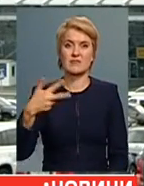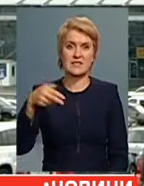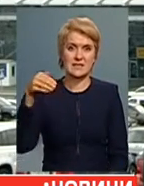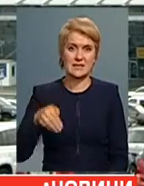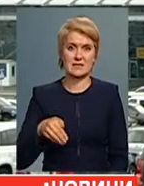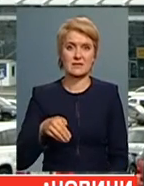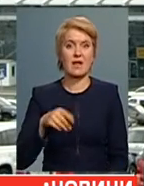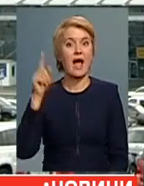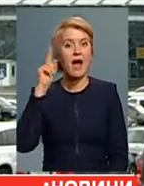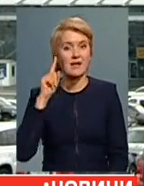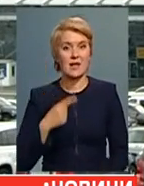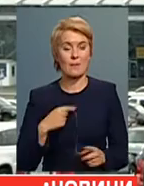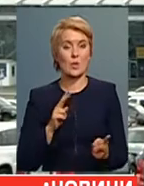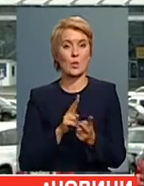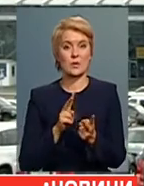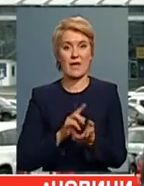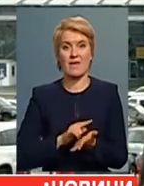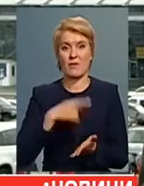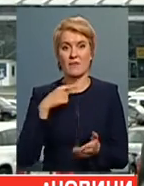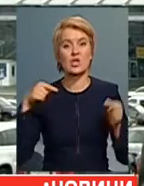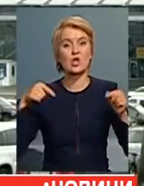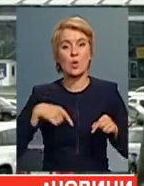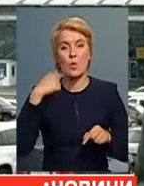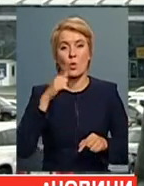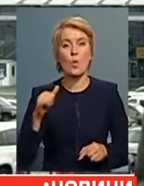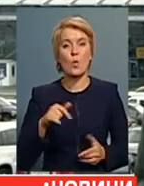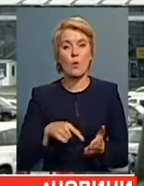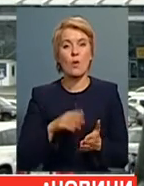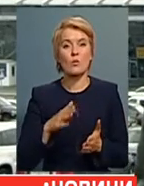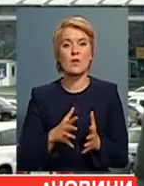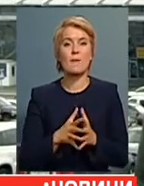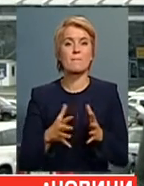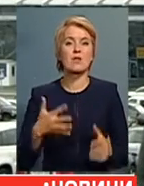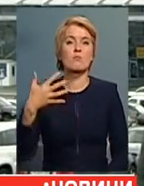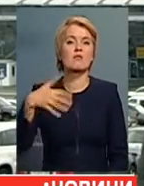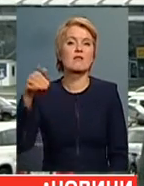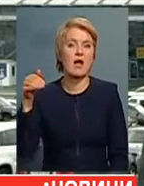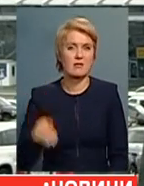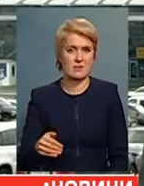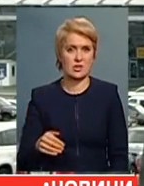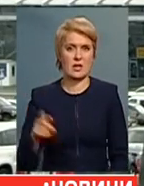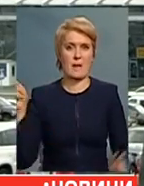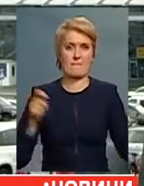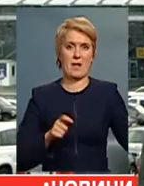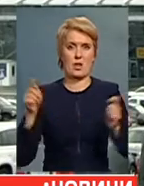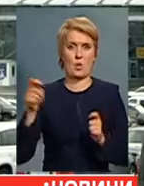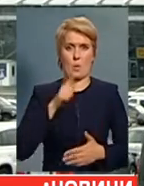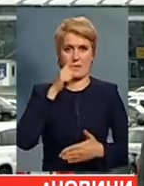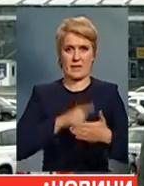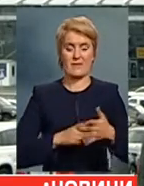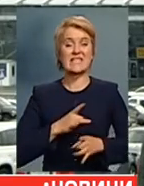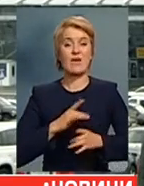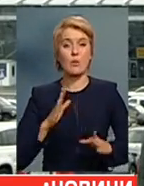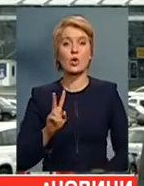Однак хасиди, яких ми зустріли в аеропорту, кажуть, цього року в Умані буде більше ніж 50 000 паломників. Нагадаю, святкування